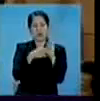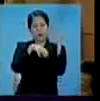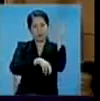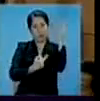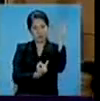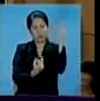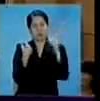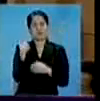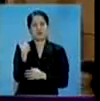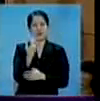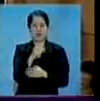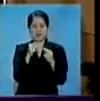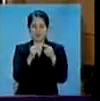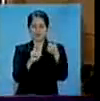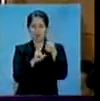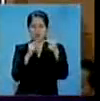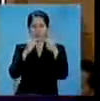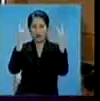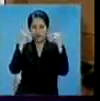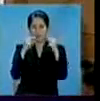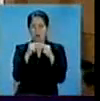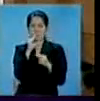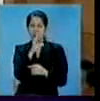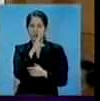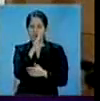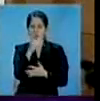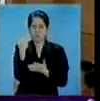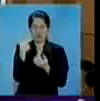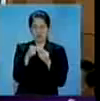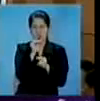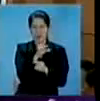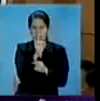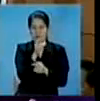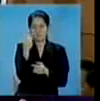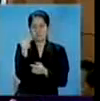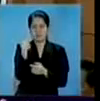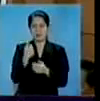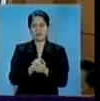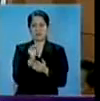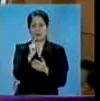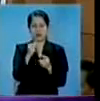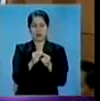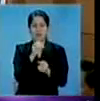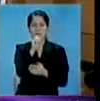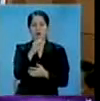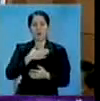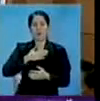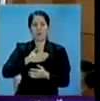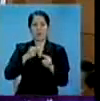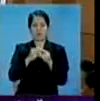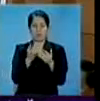สันดานโกหกใส่ร้ายกล่าวความเท็จบอกว่าผมจ้างประชาชนมาต